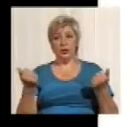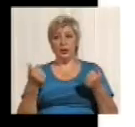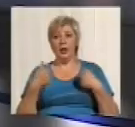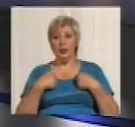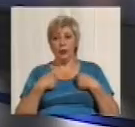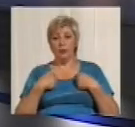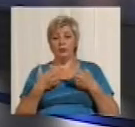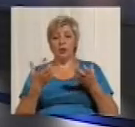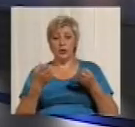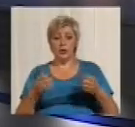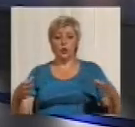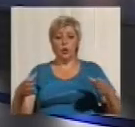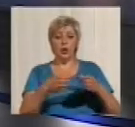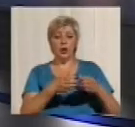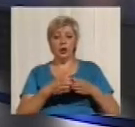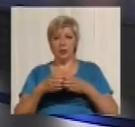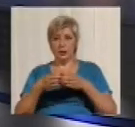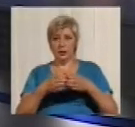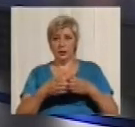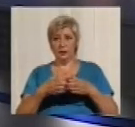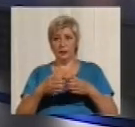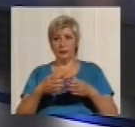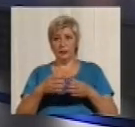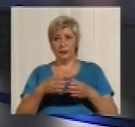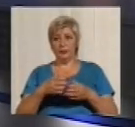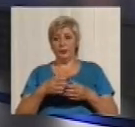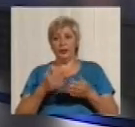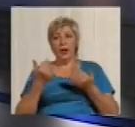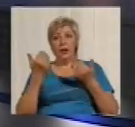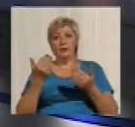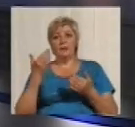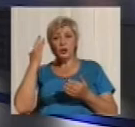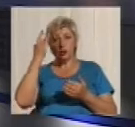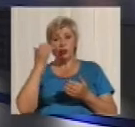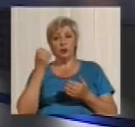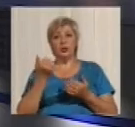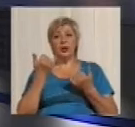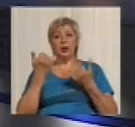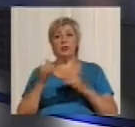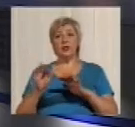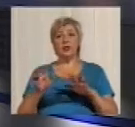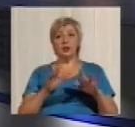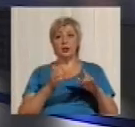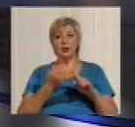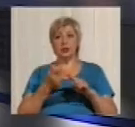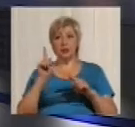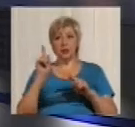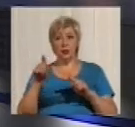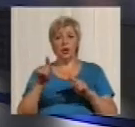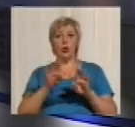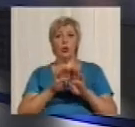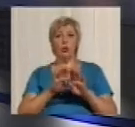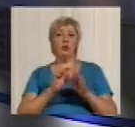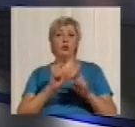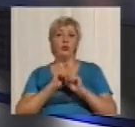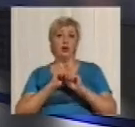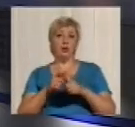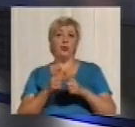зараз чекаємо ще відповіді від 120 батьків. Ваша думка і ваша реакція ось на таку відповідь про те,